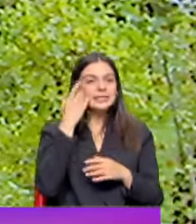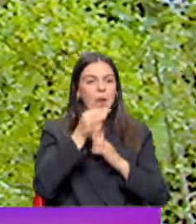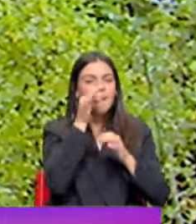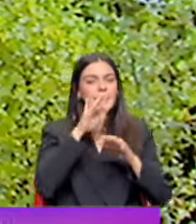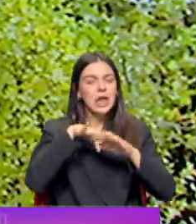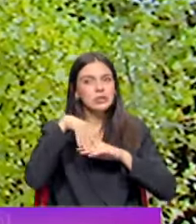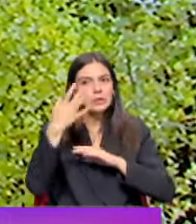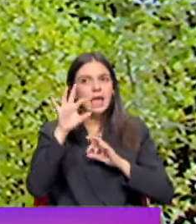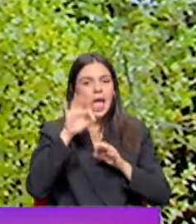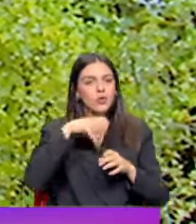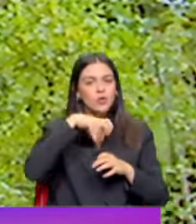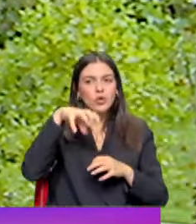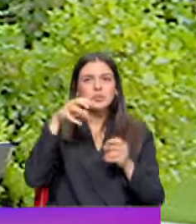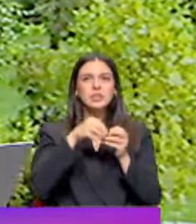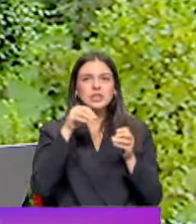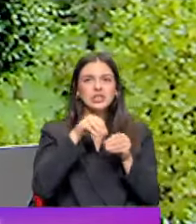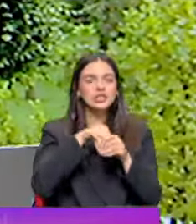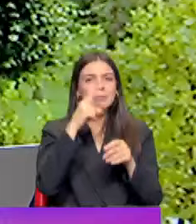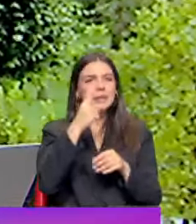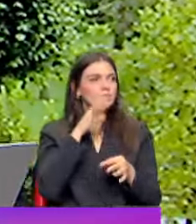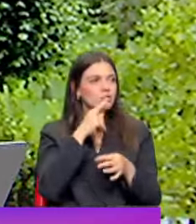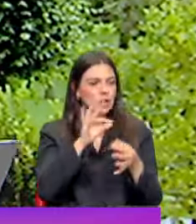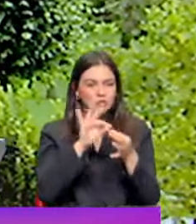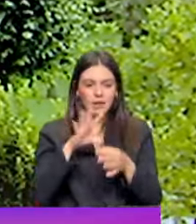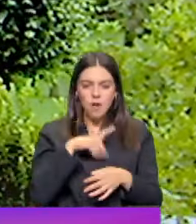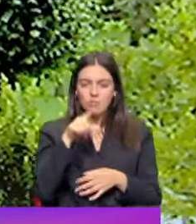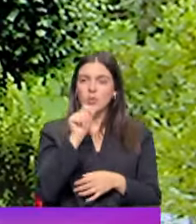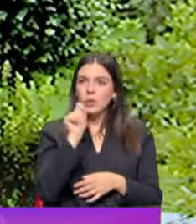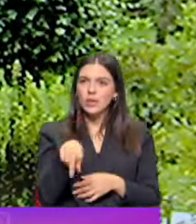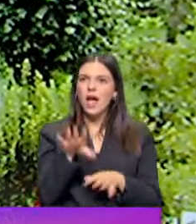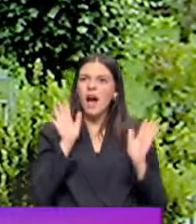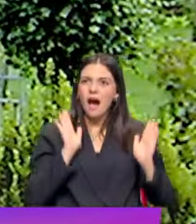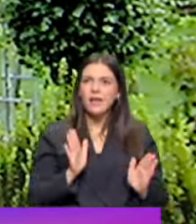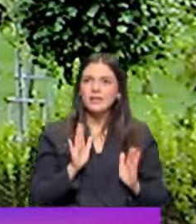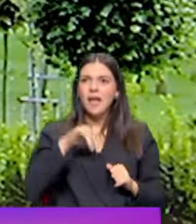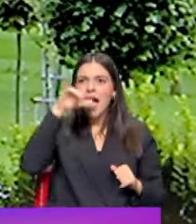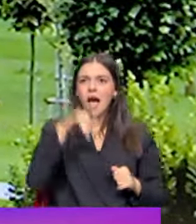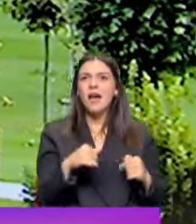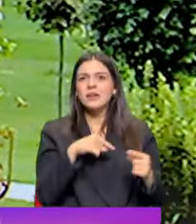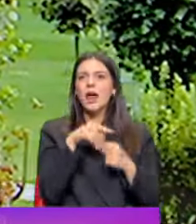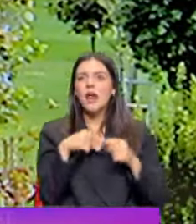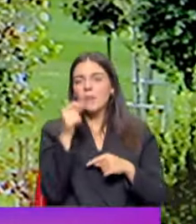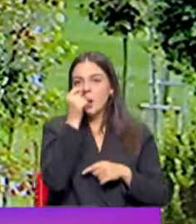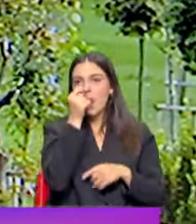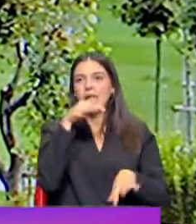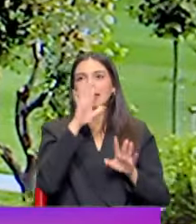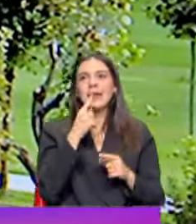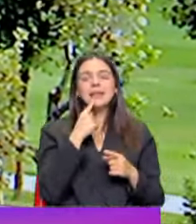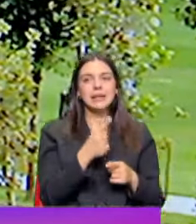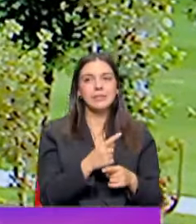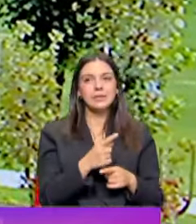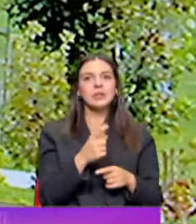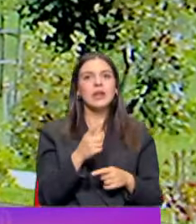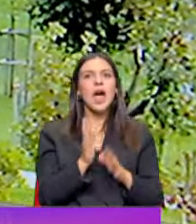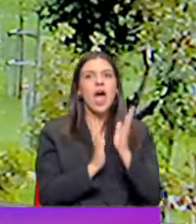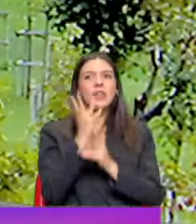her kesim için söylenecek tek cümle var diyor kendisi. Bu ülkede artık hak aramak kolay değil demiş.